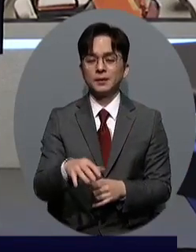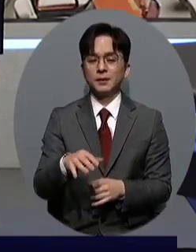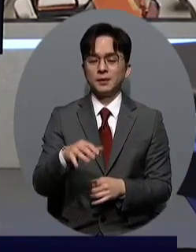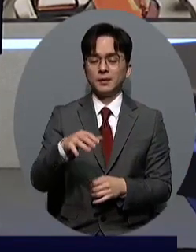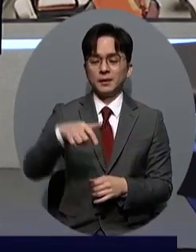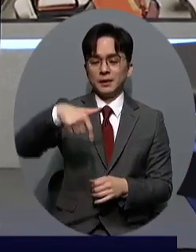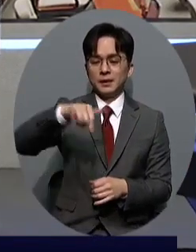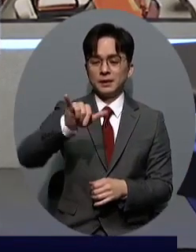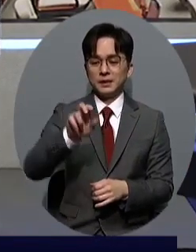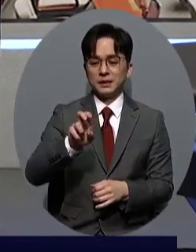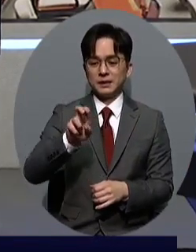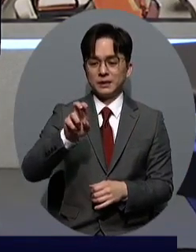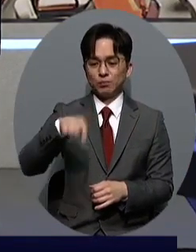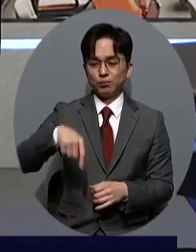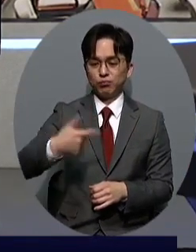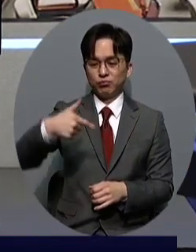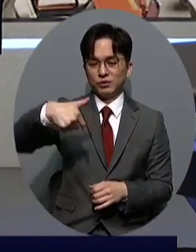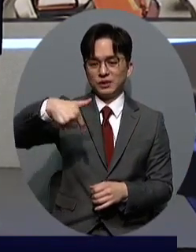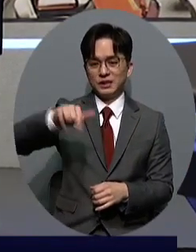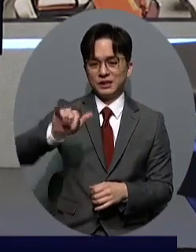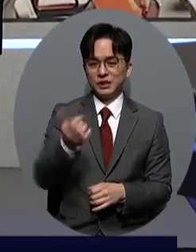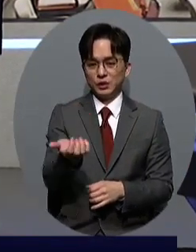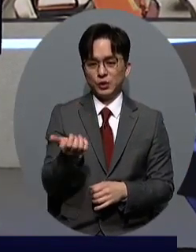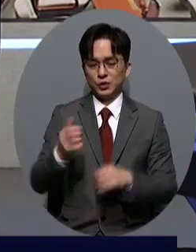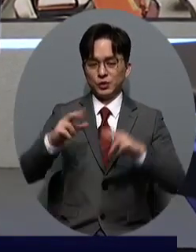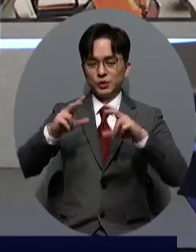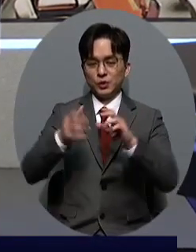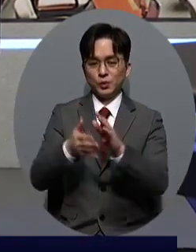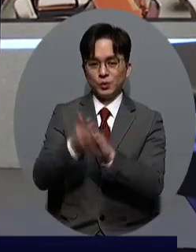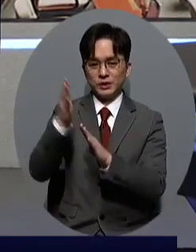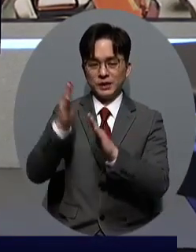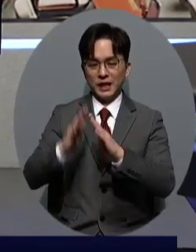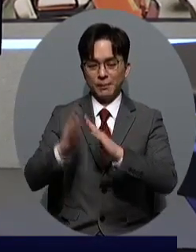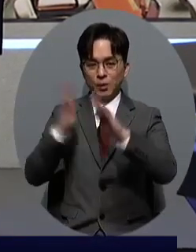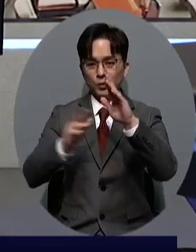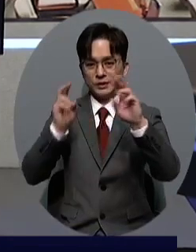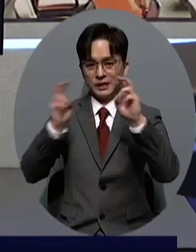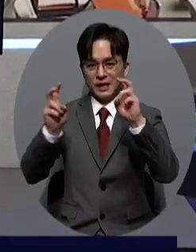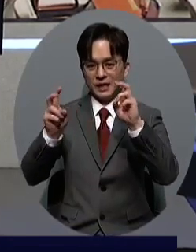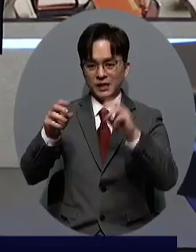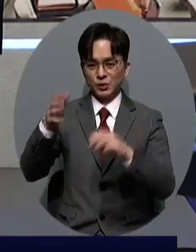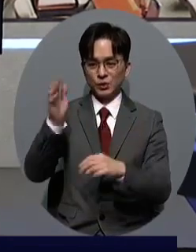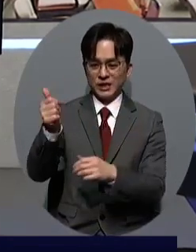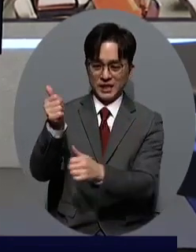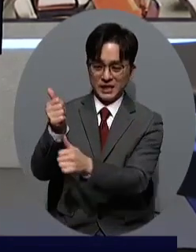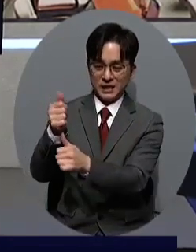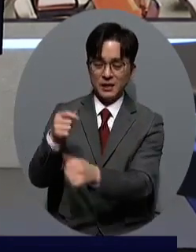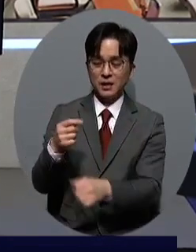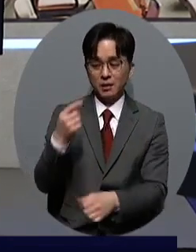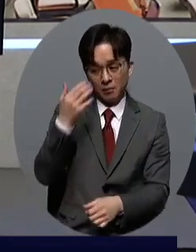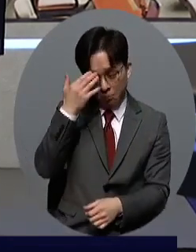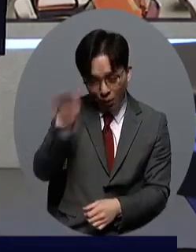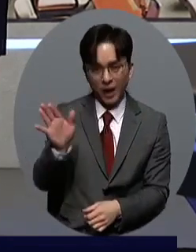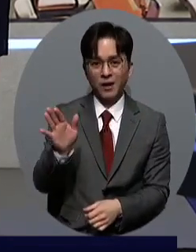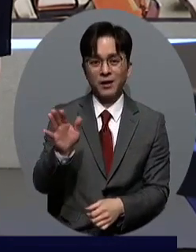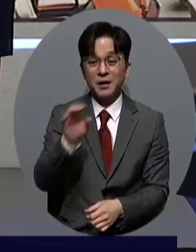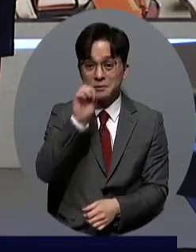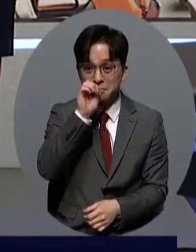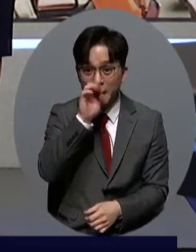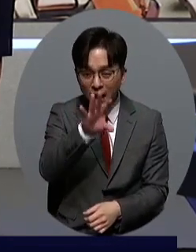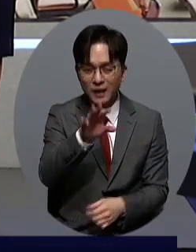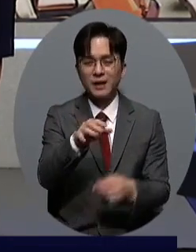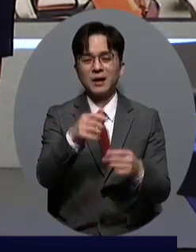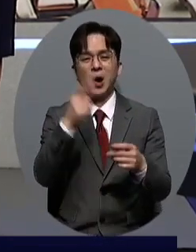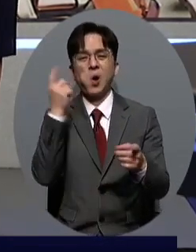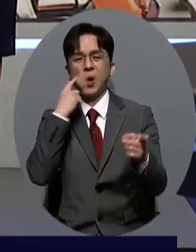사업개발자였던 고 김문기 성남도시개발공사 처장에 대해 하위 직원이라서 기억이 잘 안 난다고 말했고 경기도